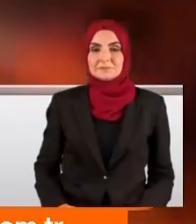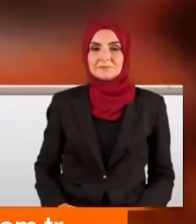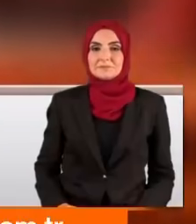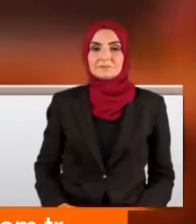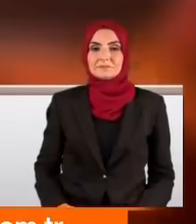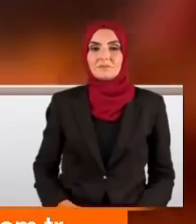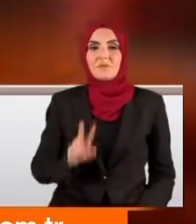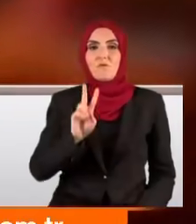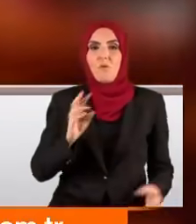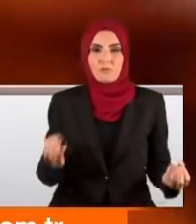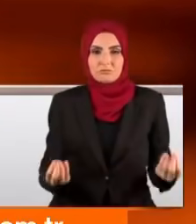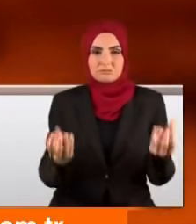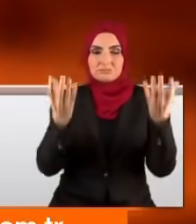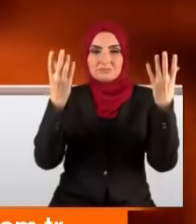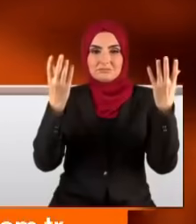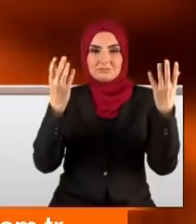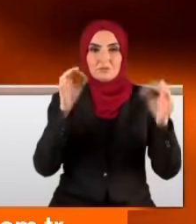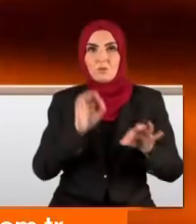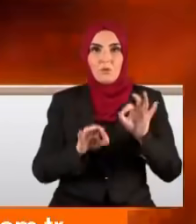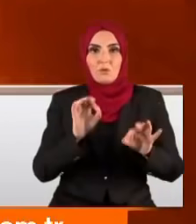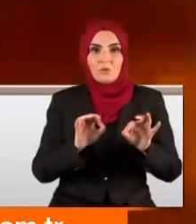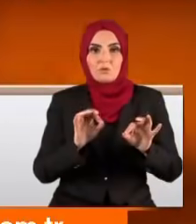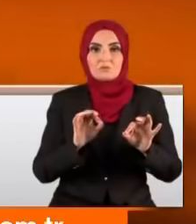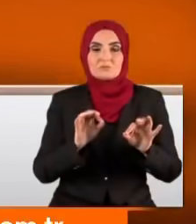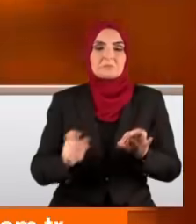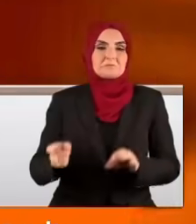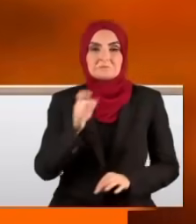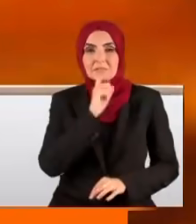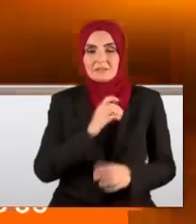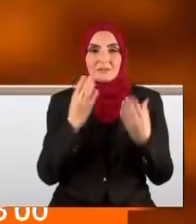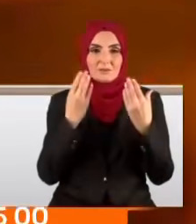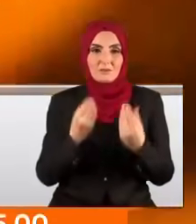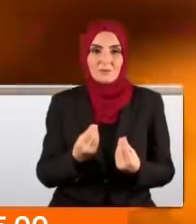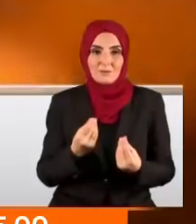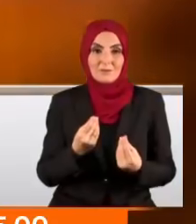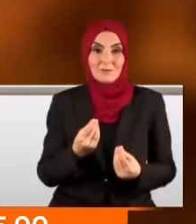Volkan kontrolden çıktı, çiftin en mutlu günü yangın yerine döndü.